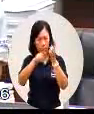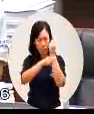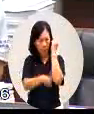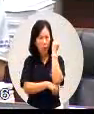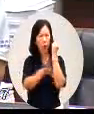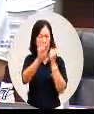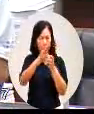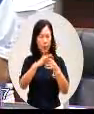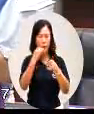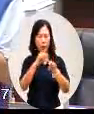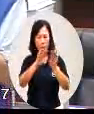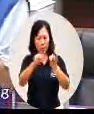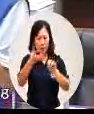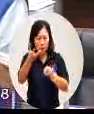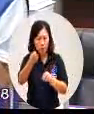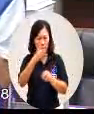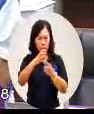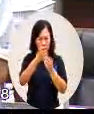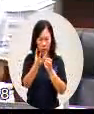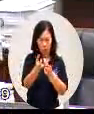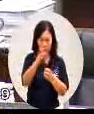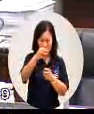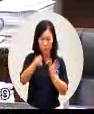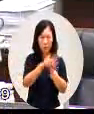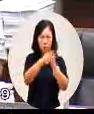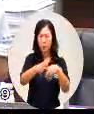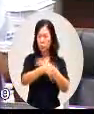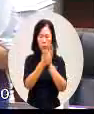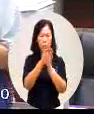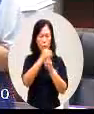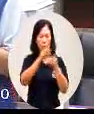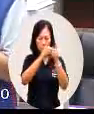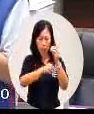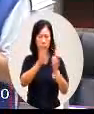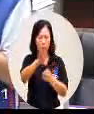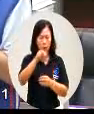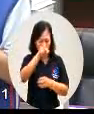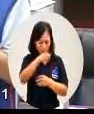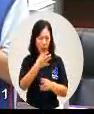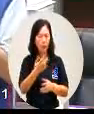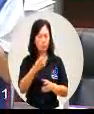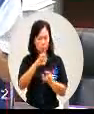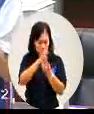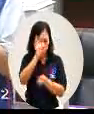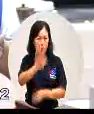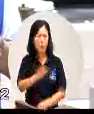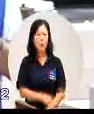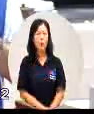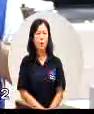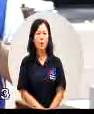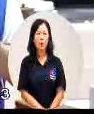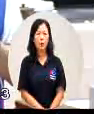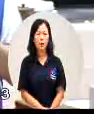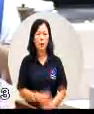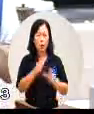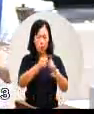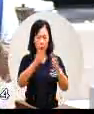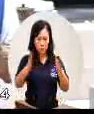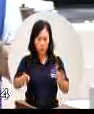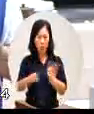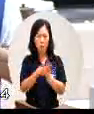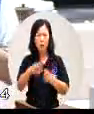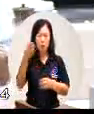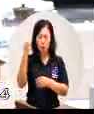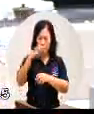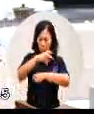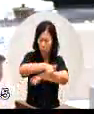例施行细则八十四之一条，你可以好好看。七段七个是安尼啊，从化区是